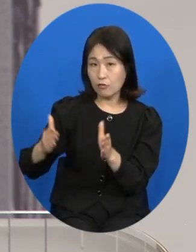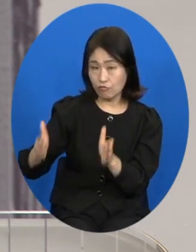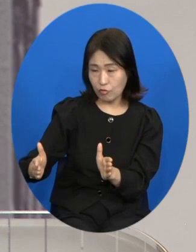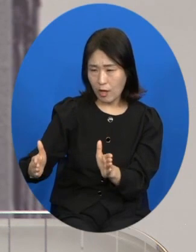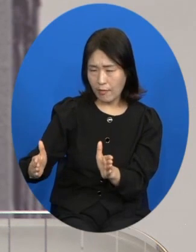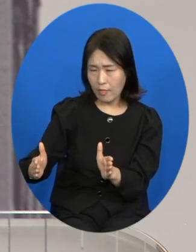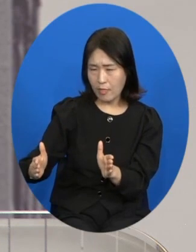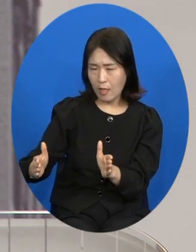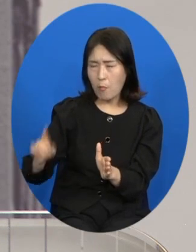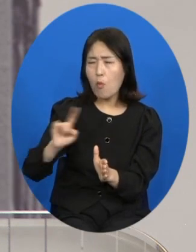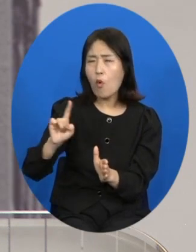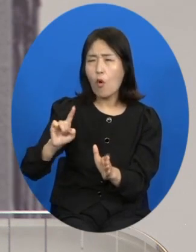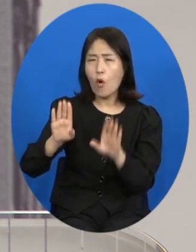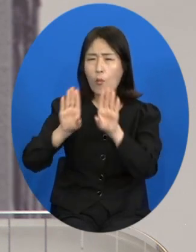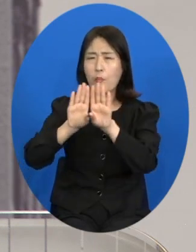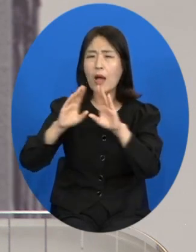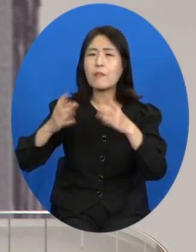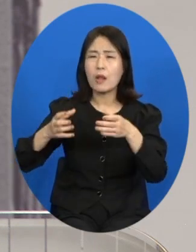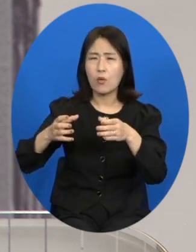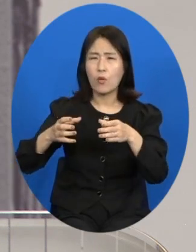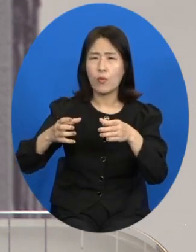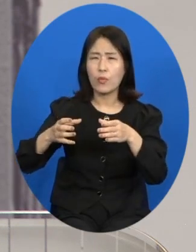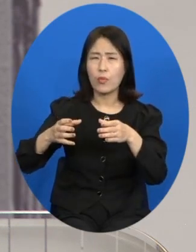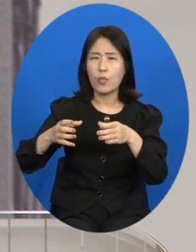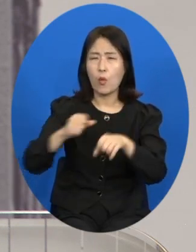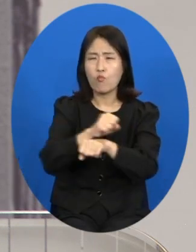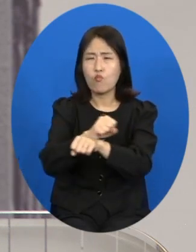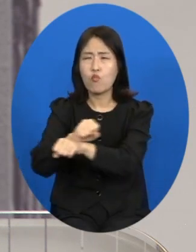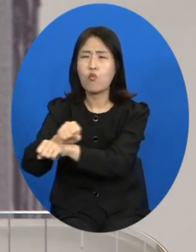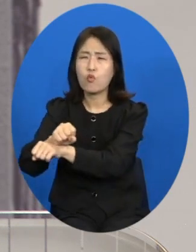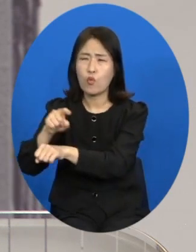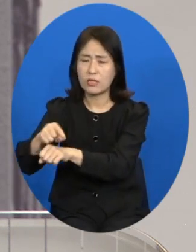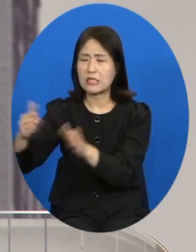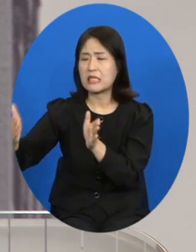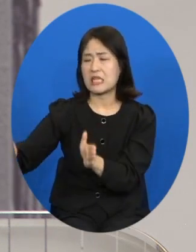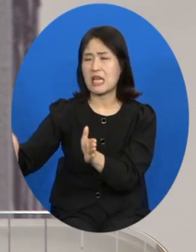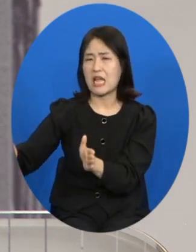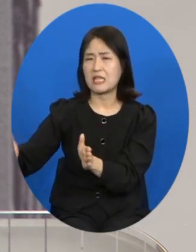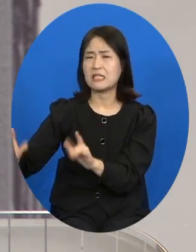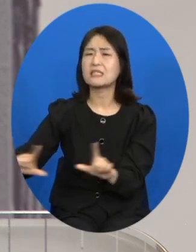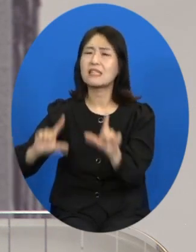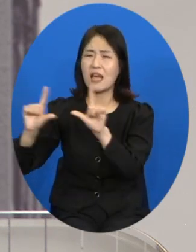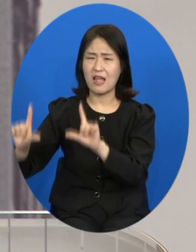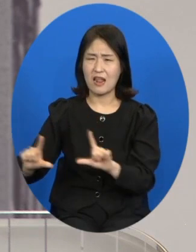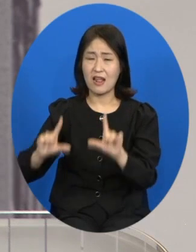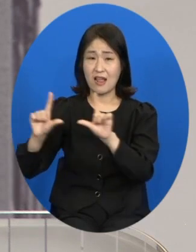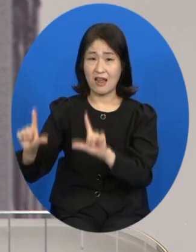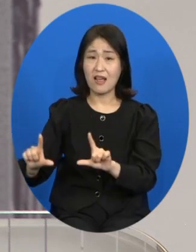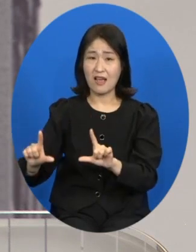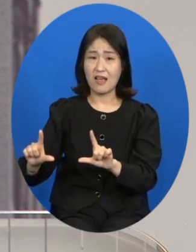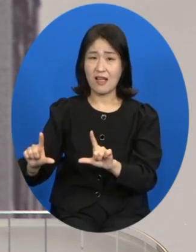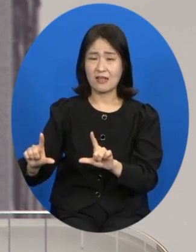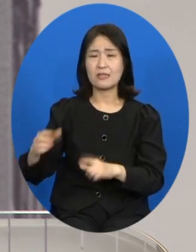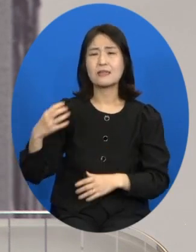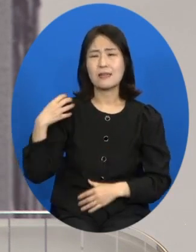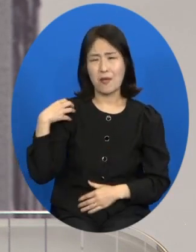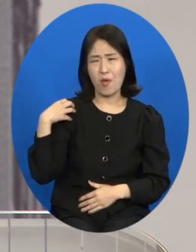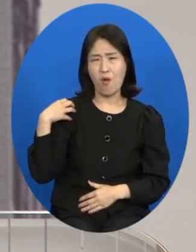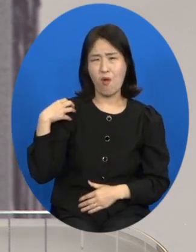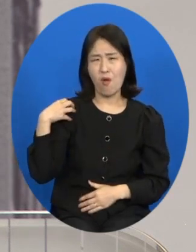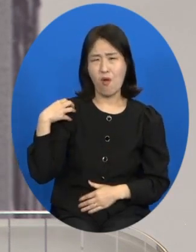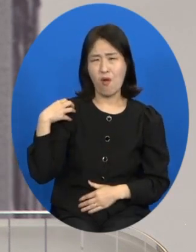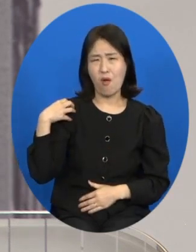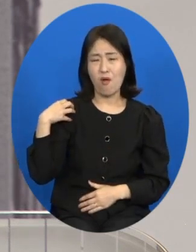하는 너무 어려운 시기였습니다 그 그 시기를 달려야 하는 그 사명을 배턴을